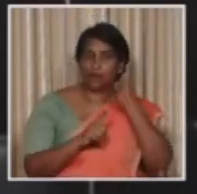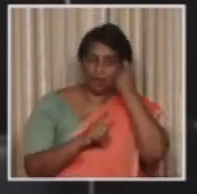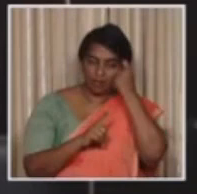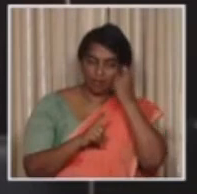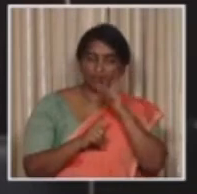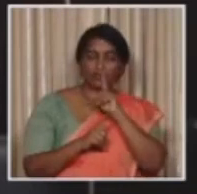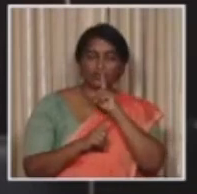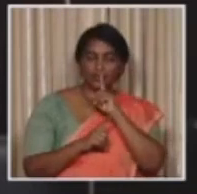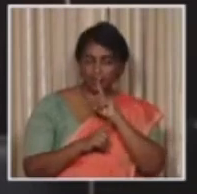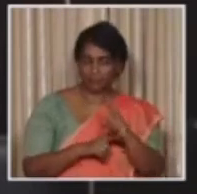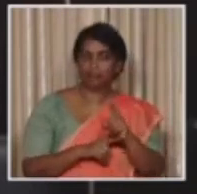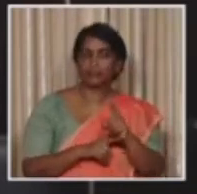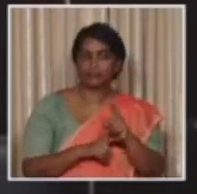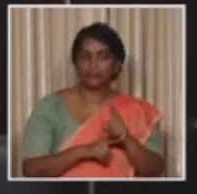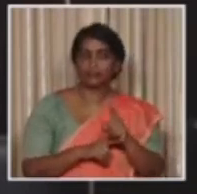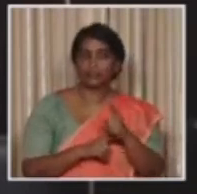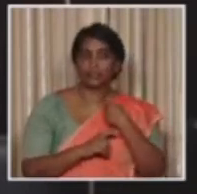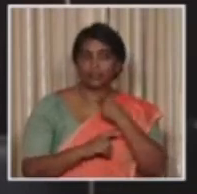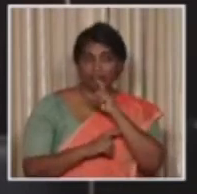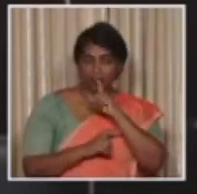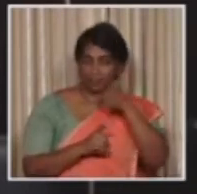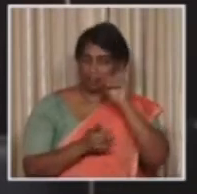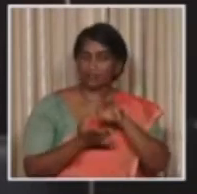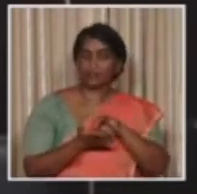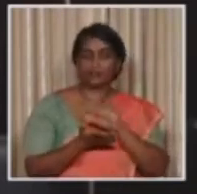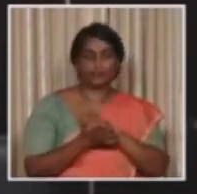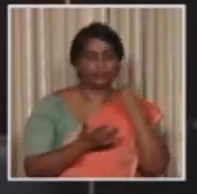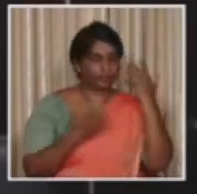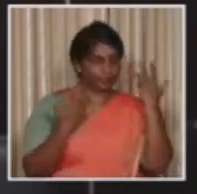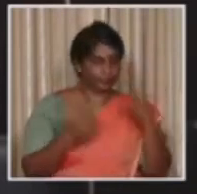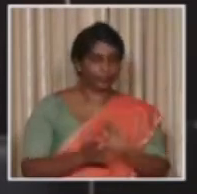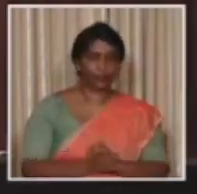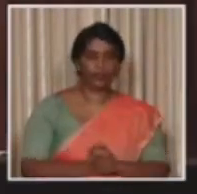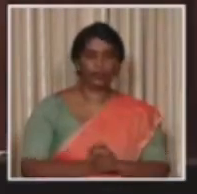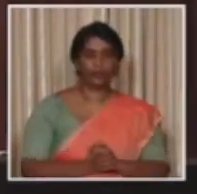යෝජනාව කරයි කියලා ඒ යෝජනාව ස්ථිර කරමින් මගේ කතාව අවසන් කරනවා. බොහොම ස්තුතියි පුතාට.